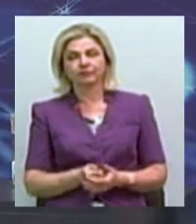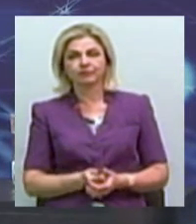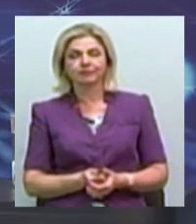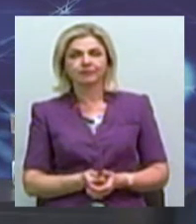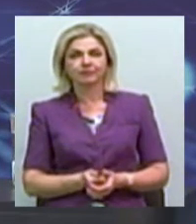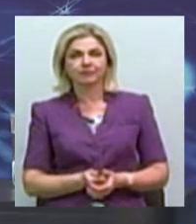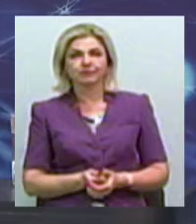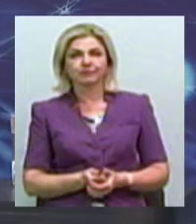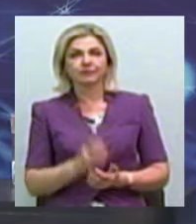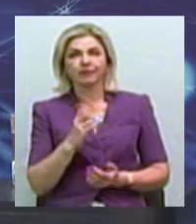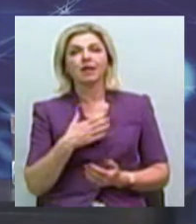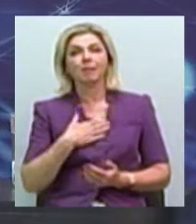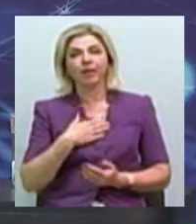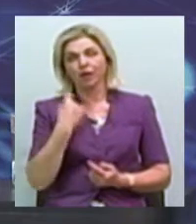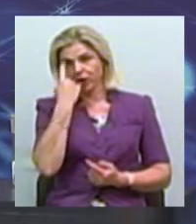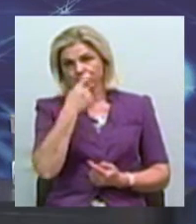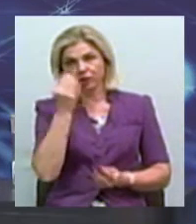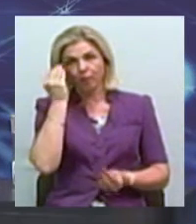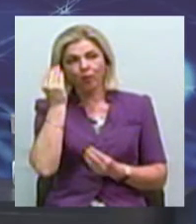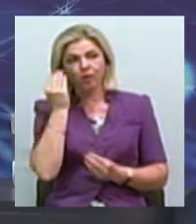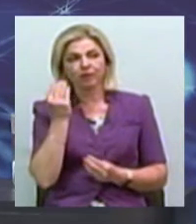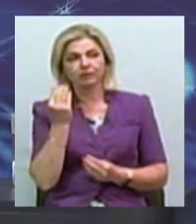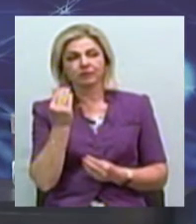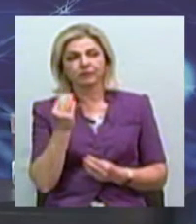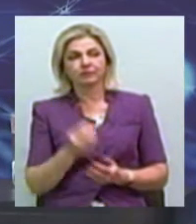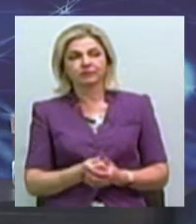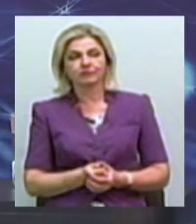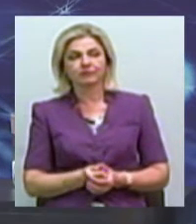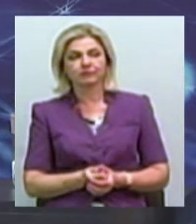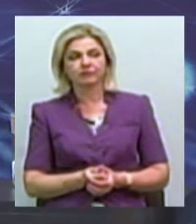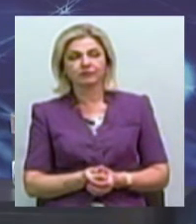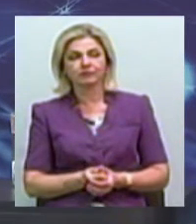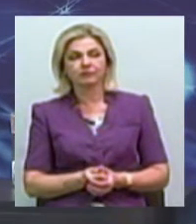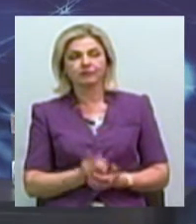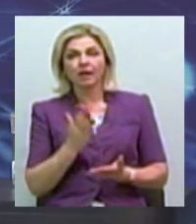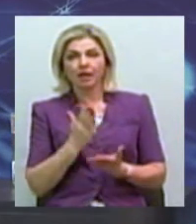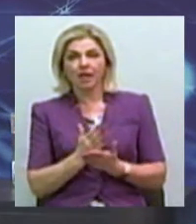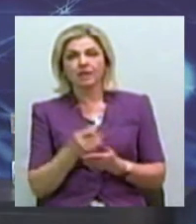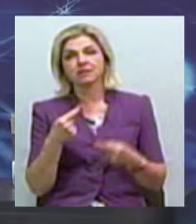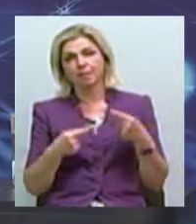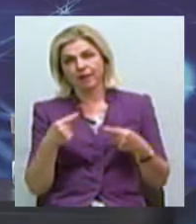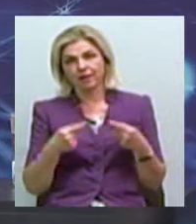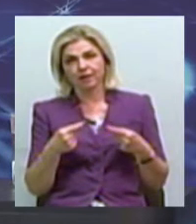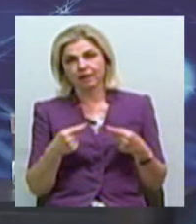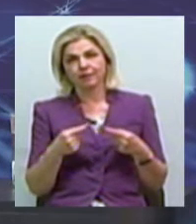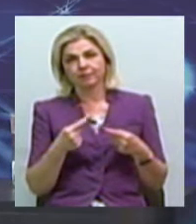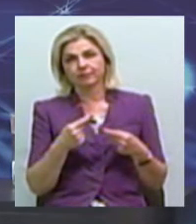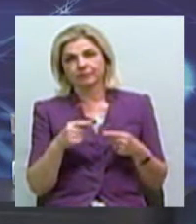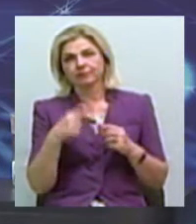на мій особистий погляд, в дечому є спірні, то